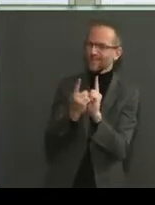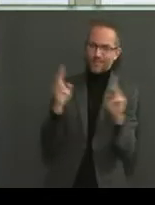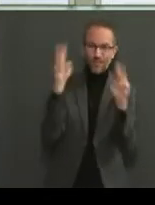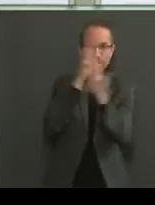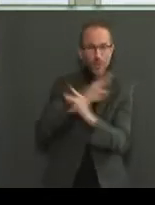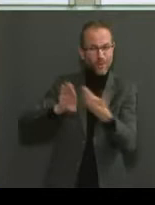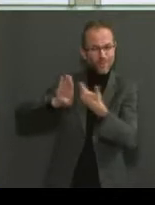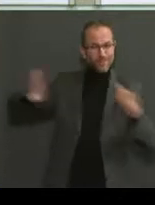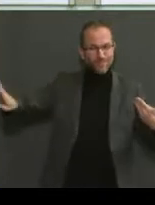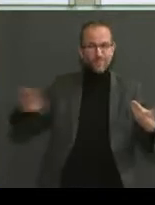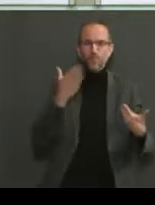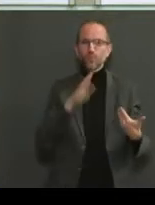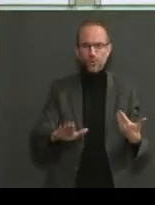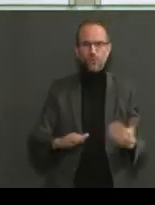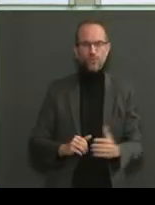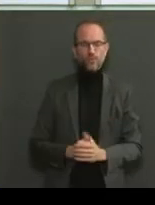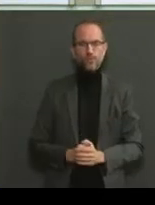à risque.